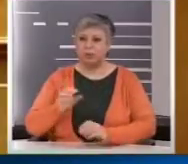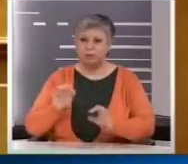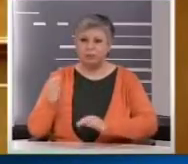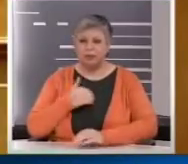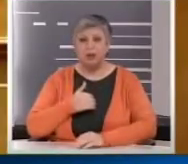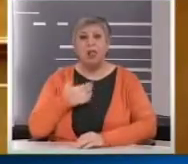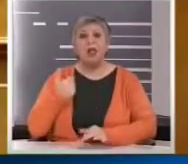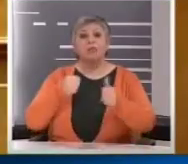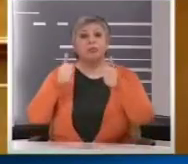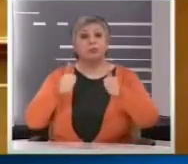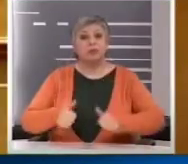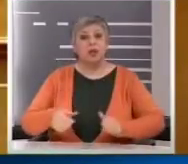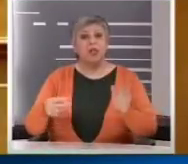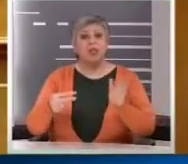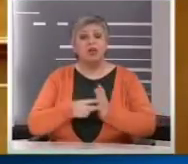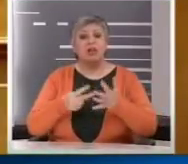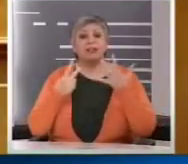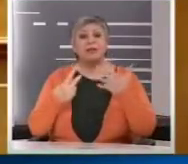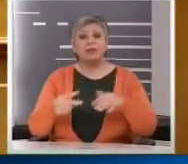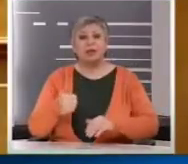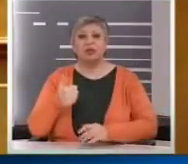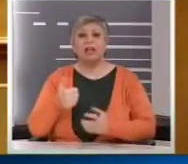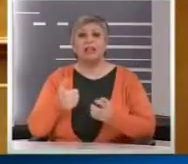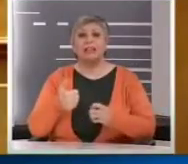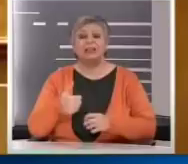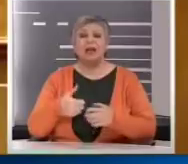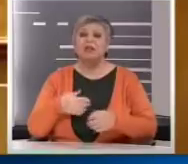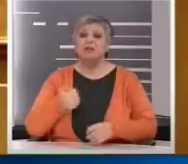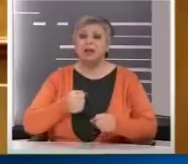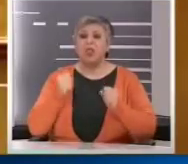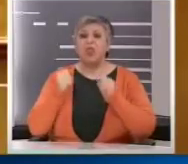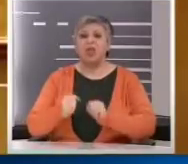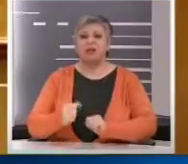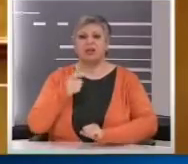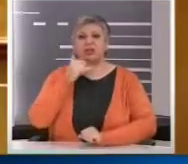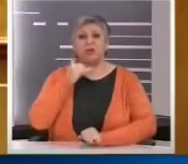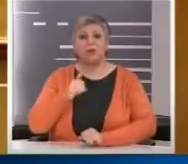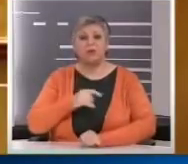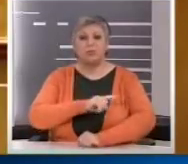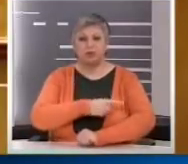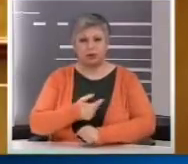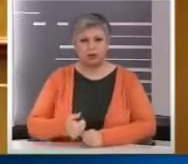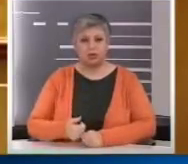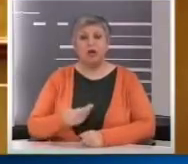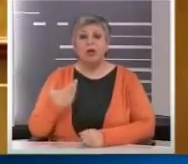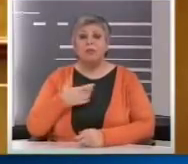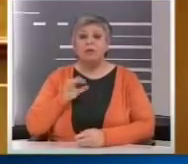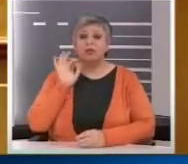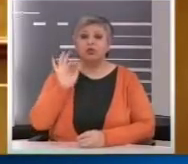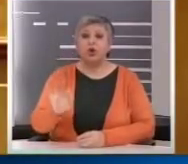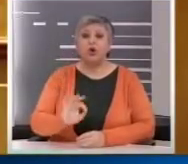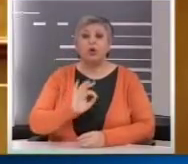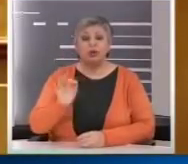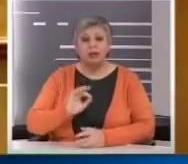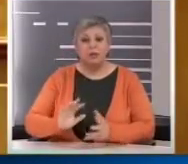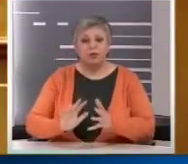άλλες 2.760 μόνιμες θέσεις προκειμένου να μπορέσει το σύστημα να στηριχτεί στα πόδια του και να αναπτυχθεί.